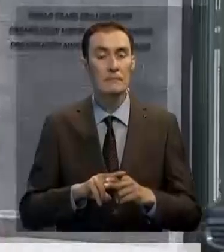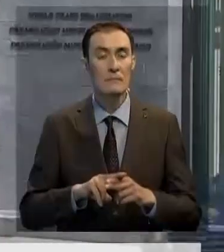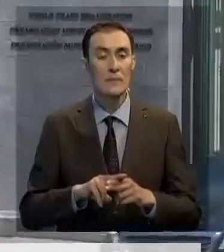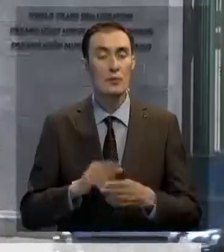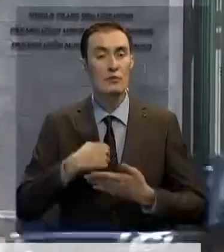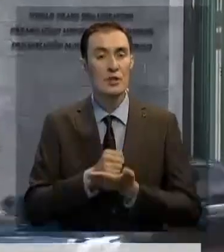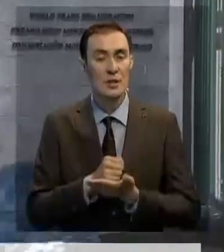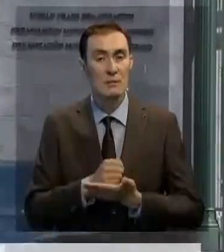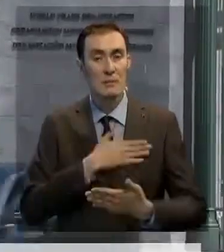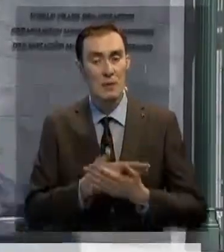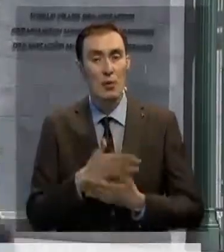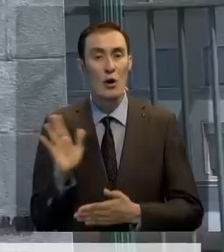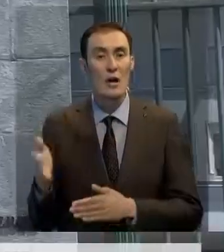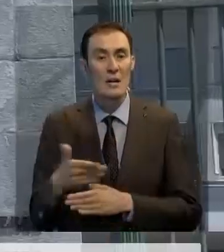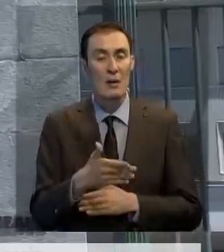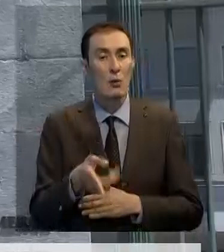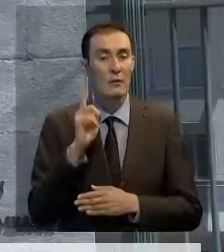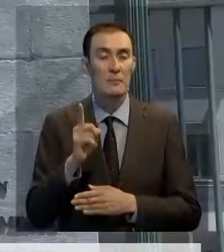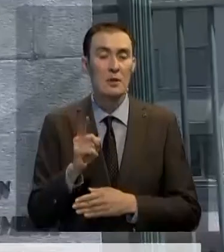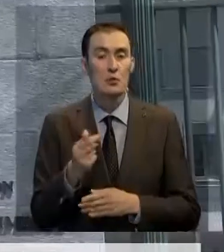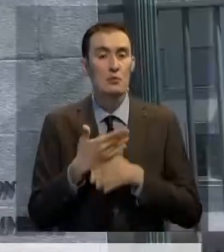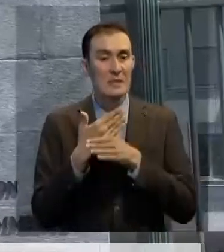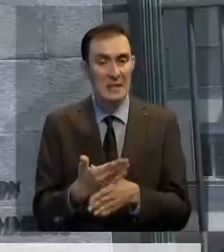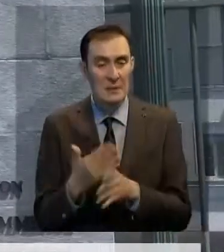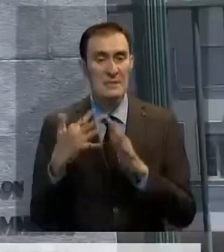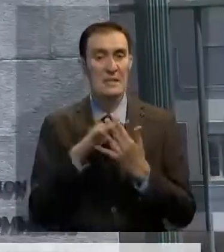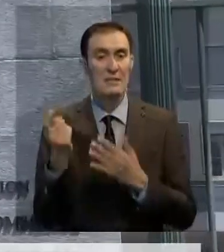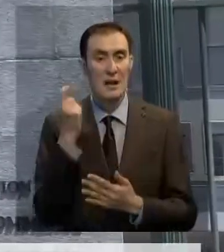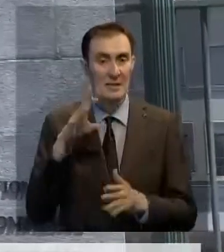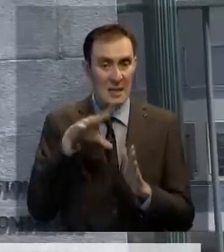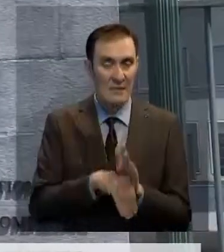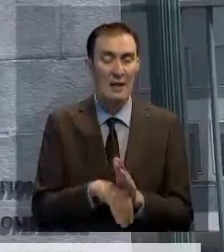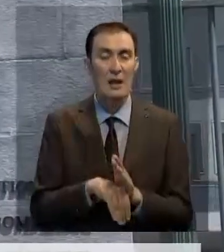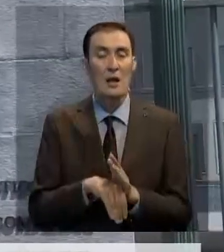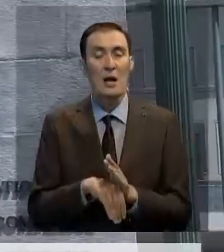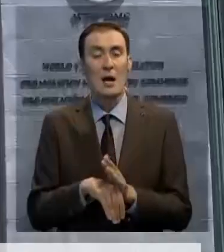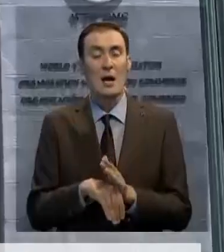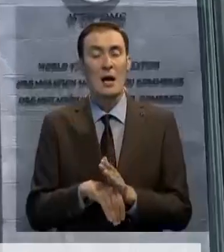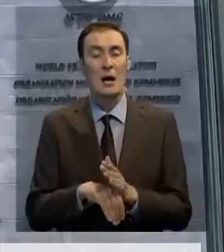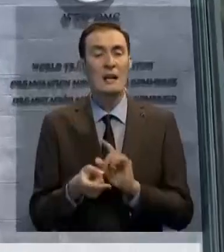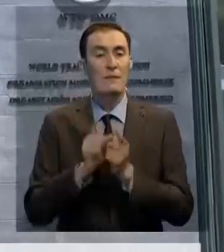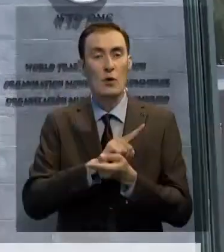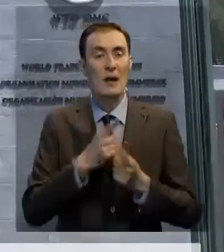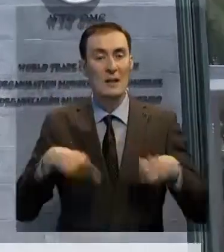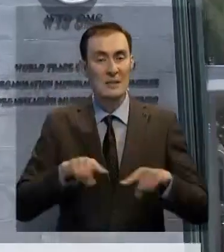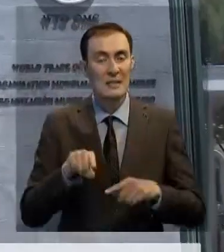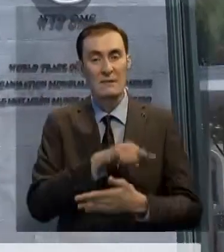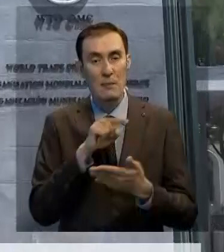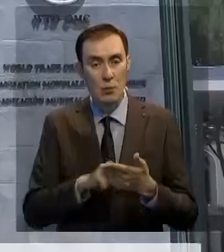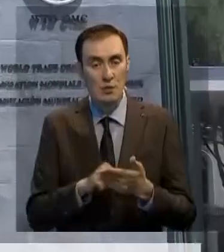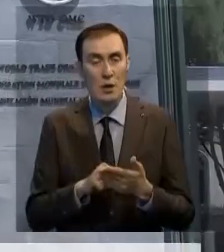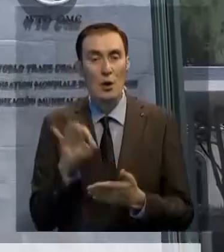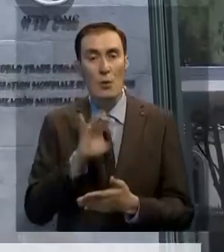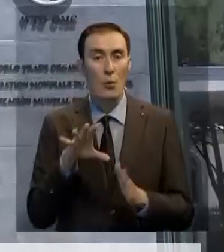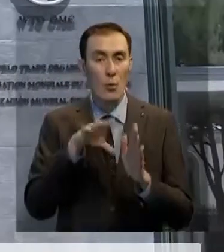принятие решений по рыболовным субсидиям сельскому хозяйству, ответ ВТО на пандемию, реформа организации и вопросы,